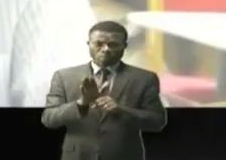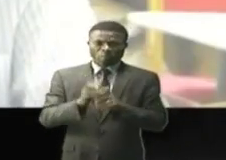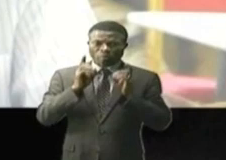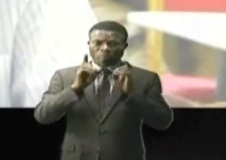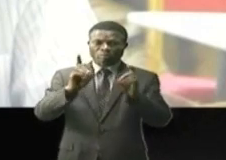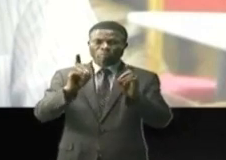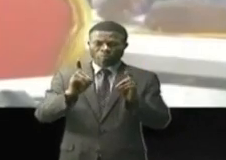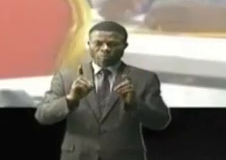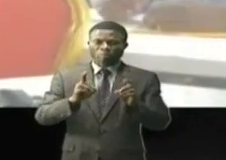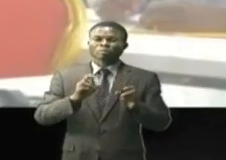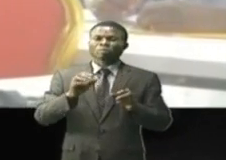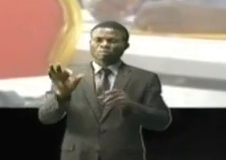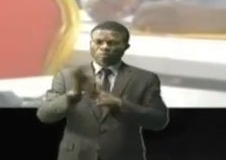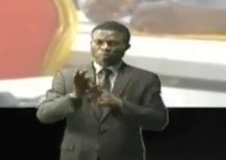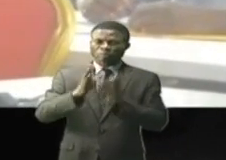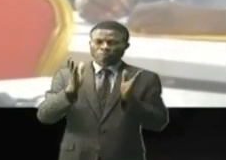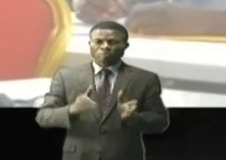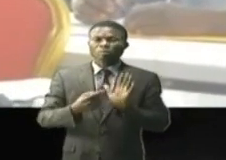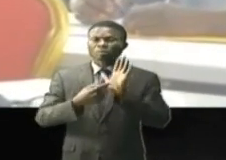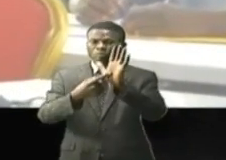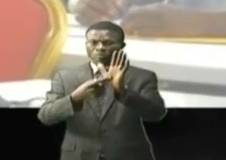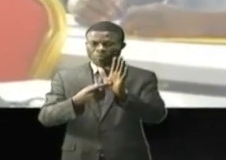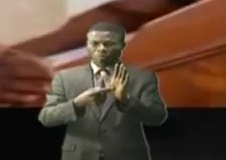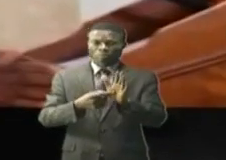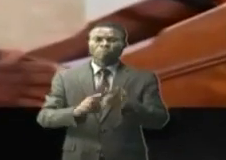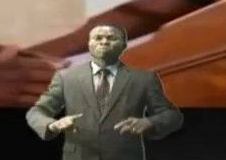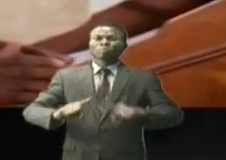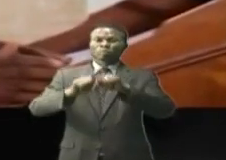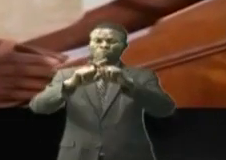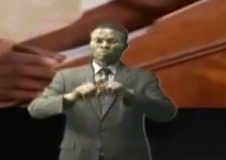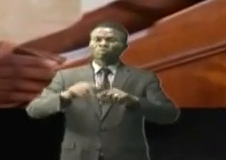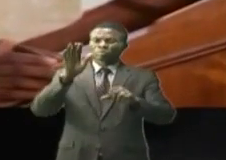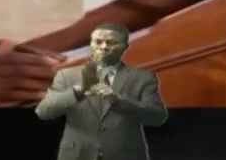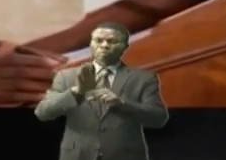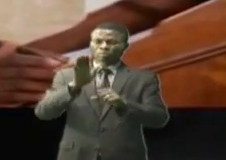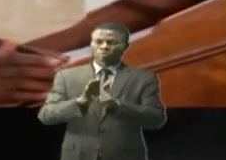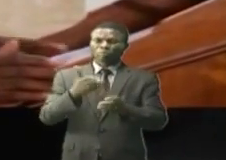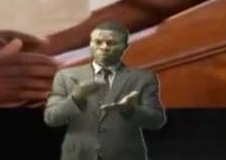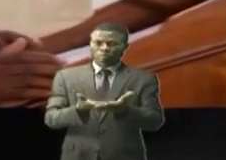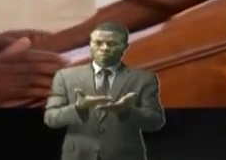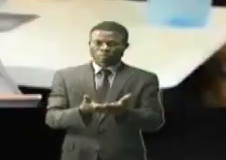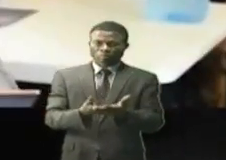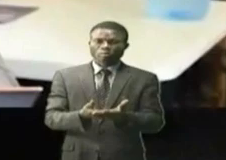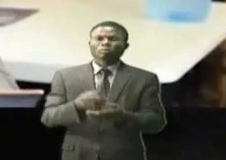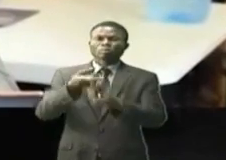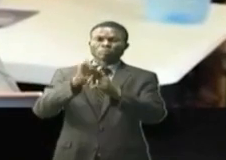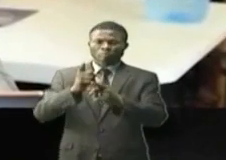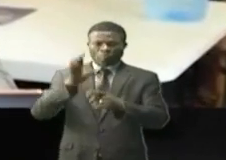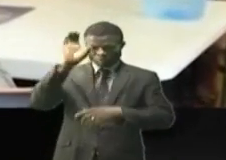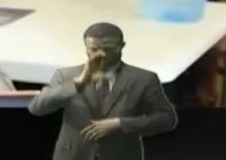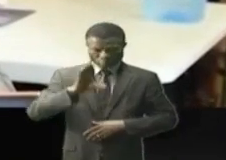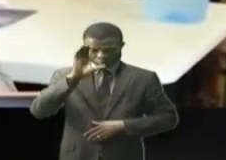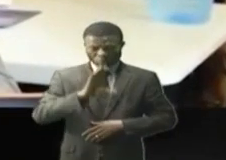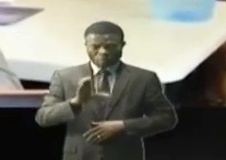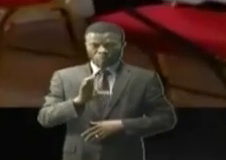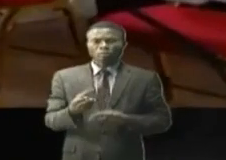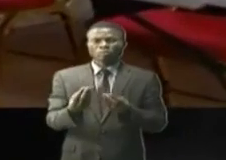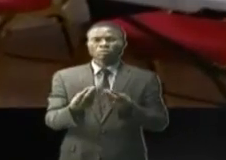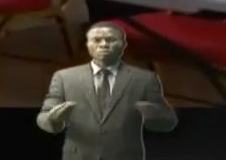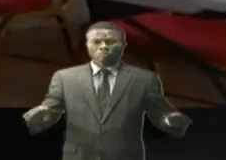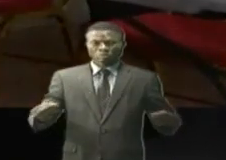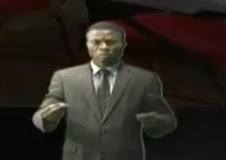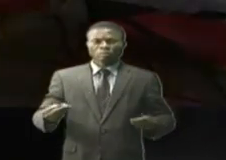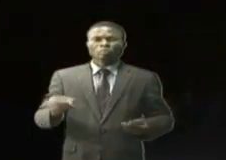colloques interdisciplinaires ont démontré que les conflits de tous ordres sont le fait des élites à la recherche de leur